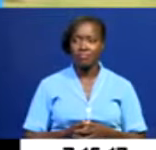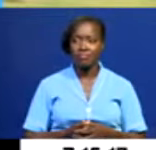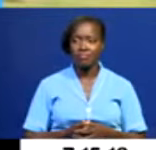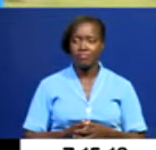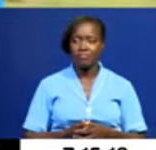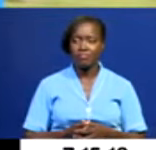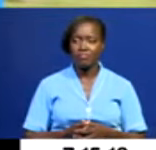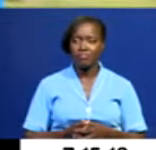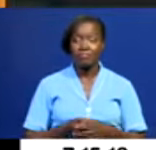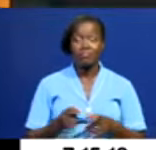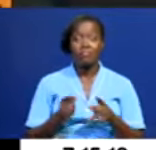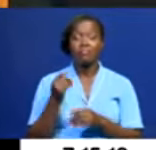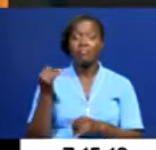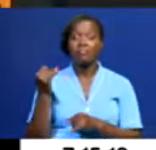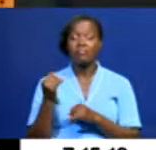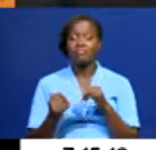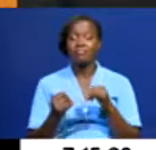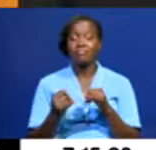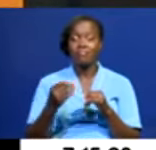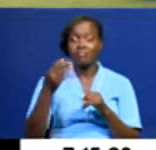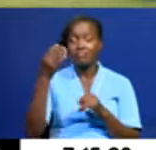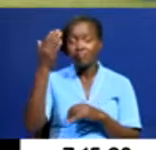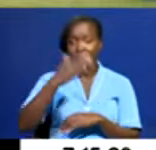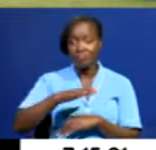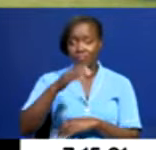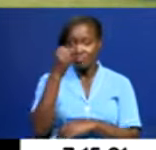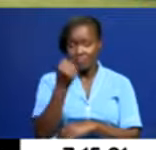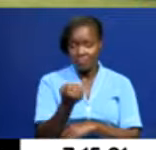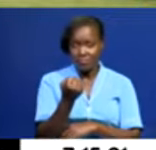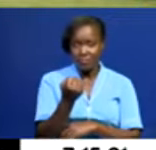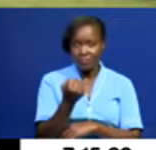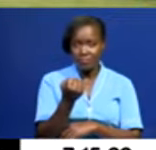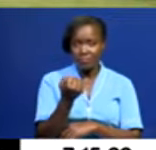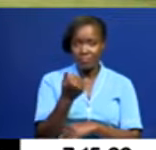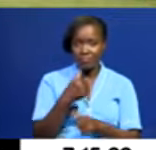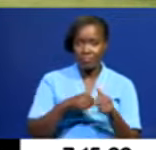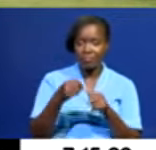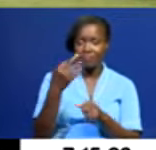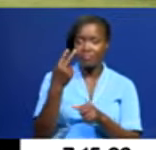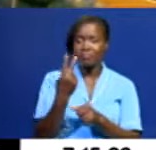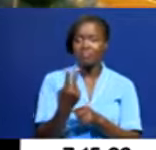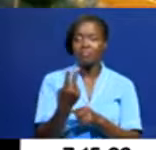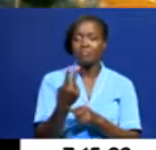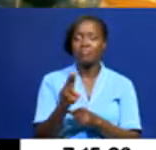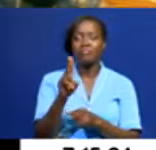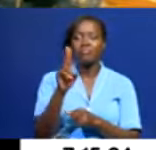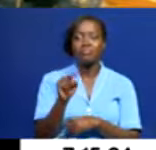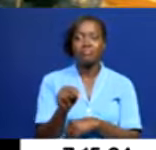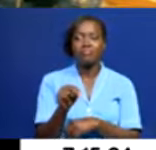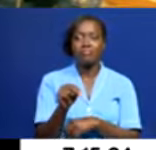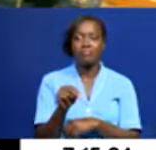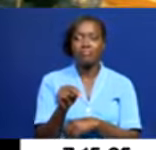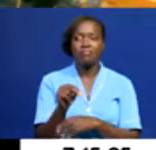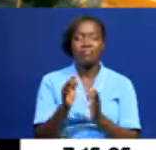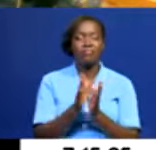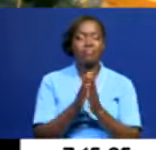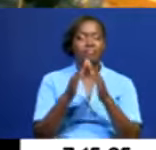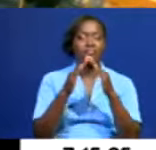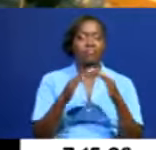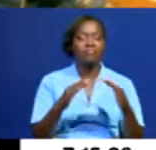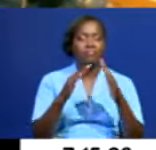Huku kukikamilika kwa muda wa siku tano wa kikao cha pili cha kongamano la Umoja wa Mataifa kuhusu makazi,